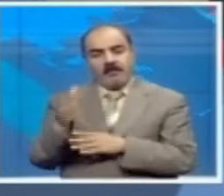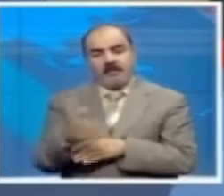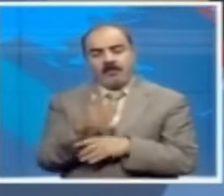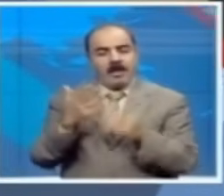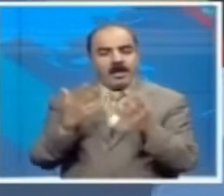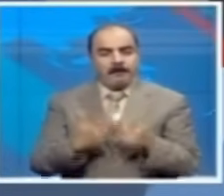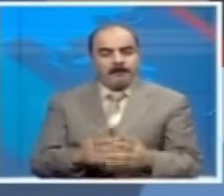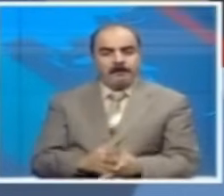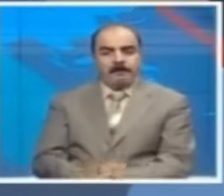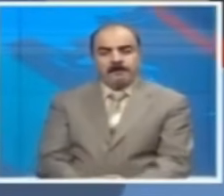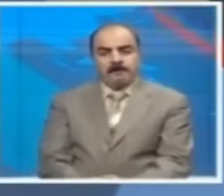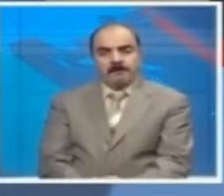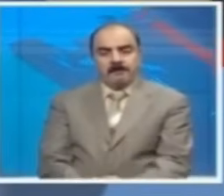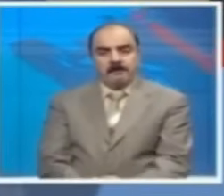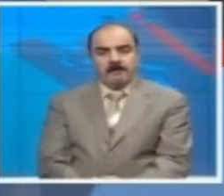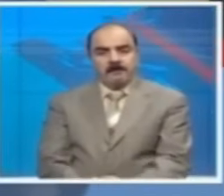الآن؟